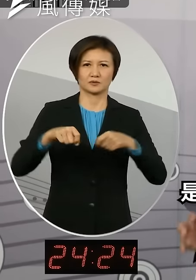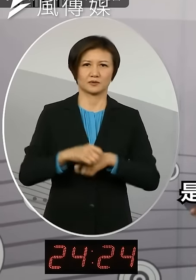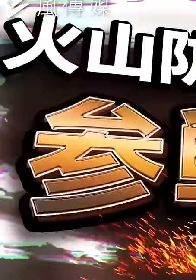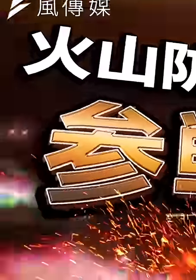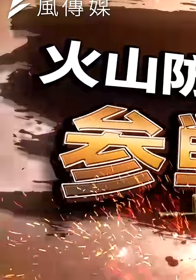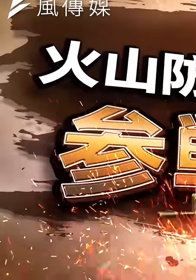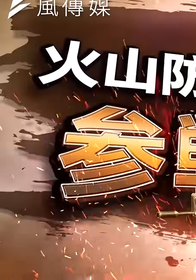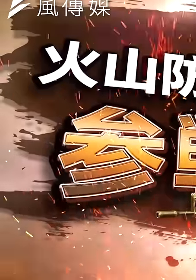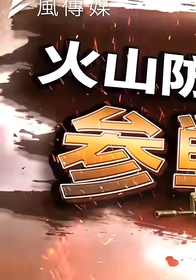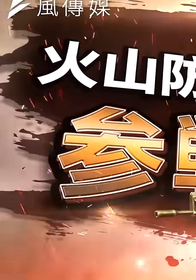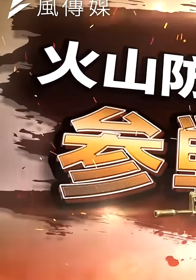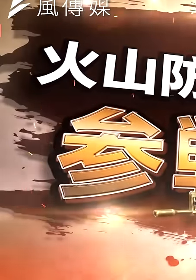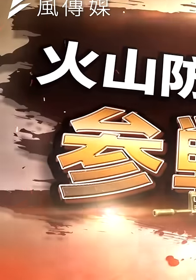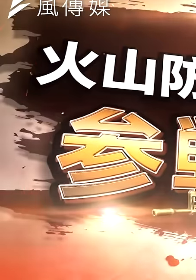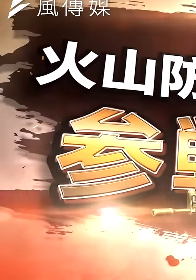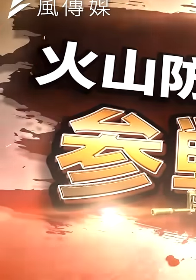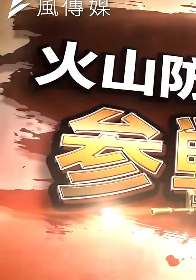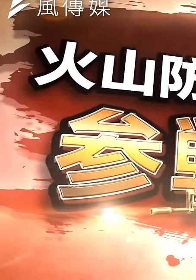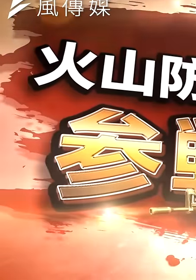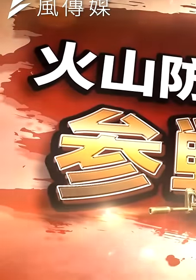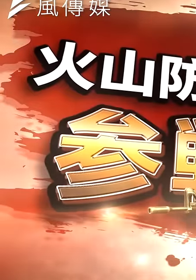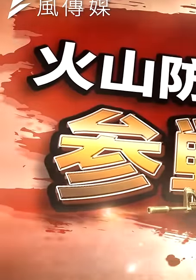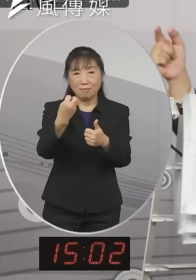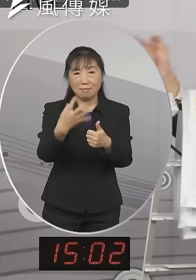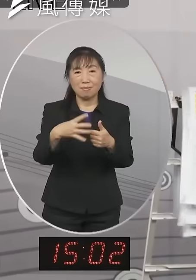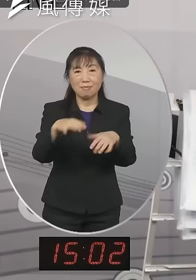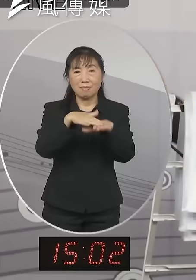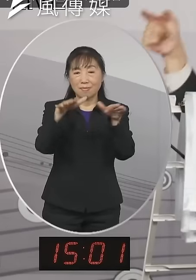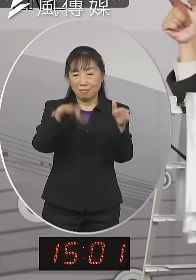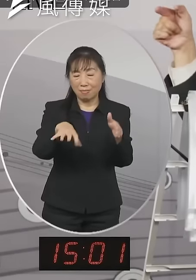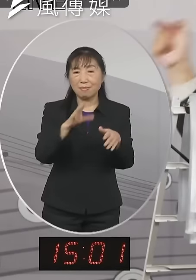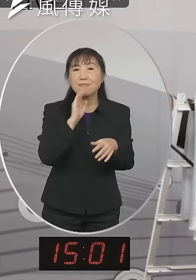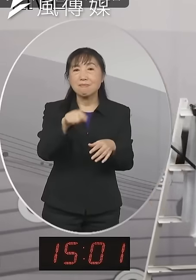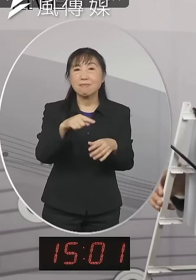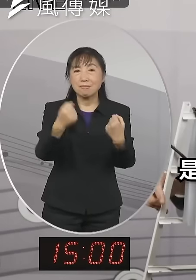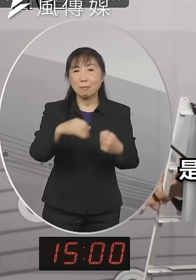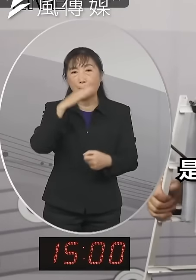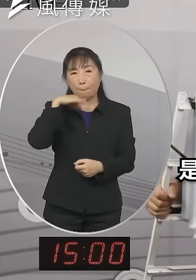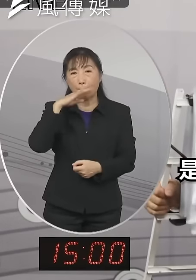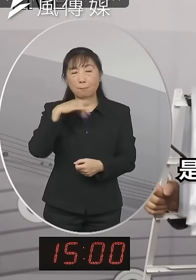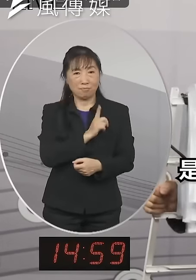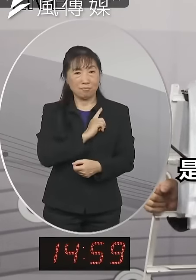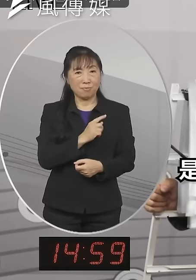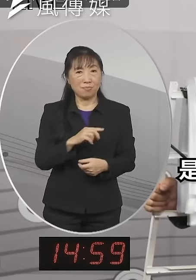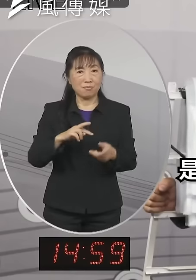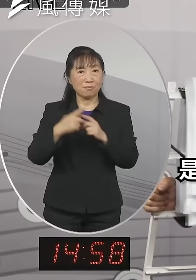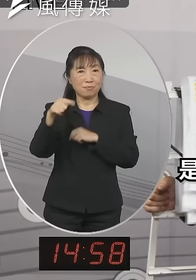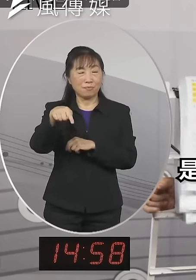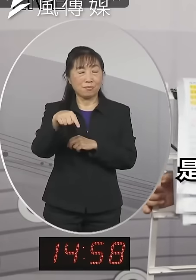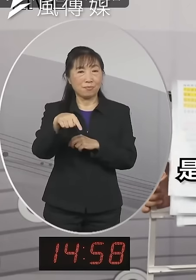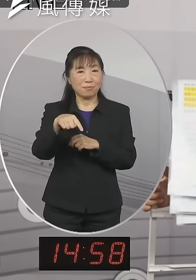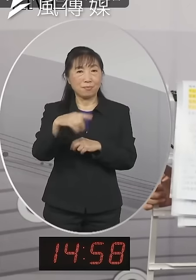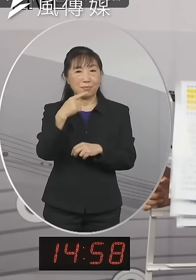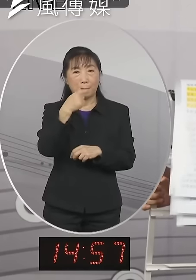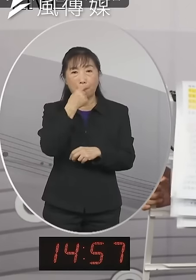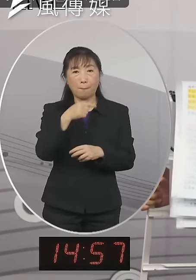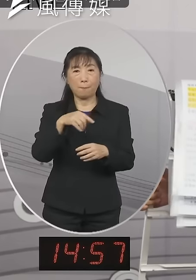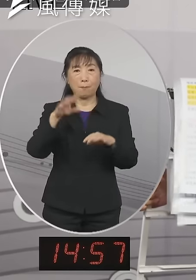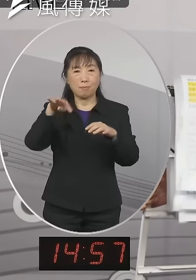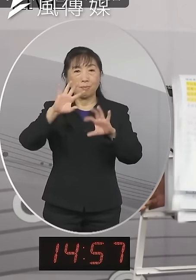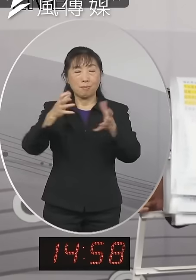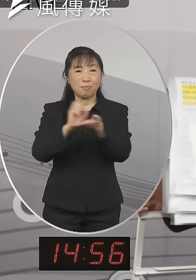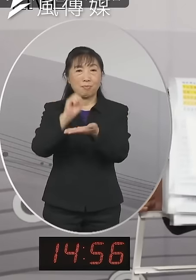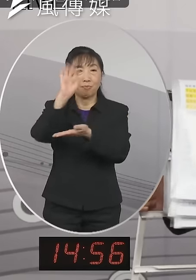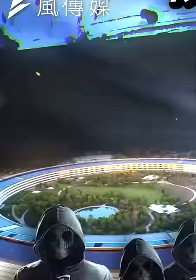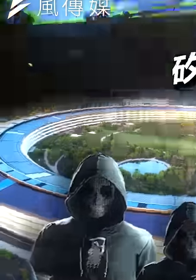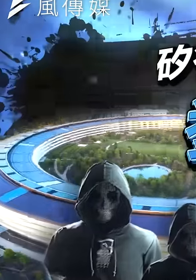第一人選擇這是從太空站打到地下火山這個平台在矽谷所親自警報蔣經國總統所成立